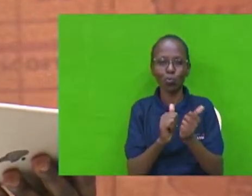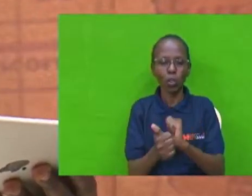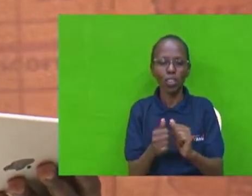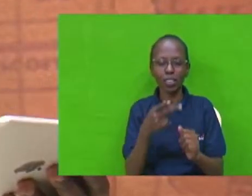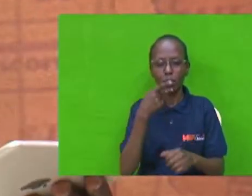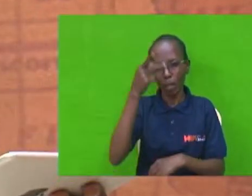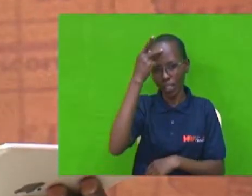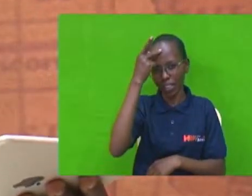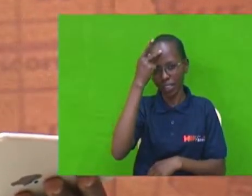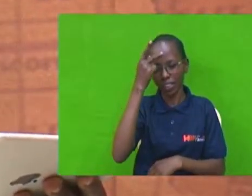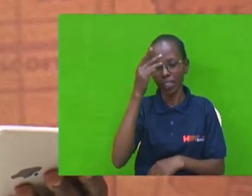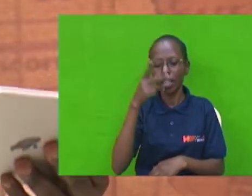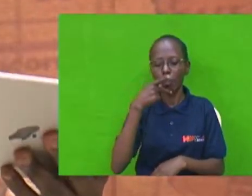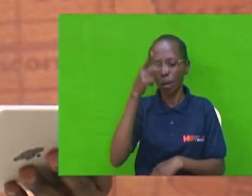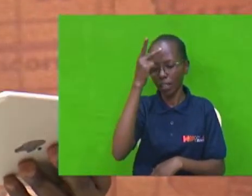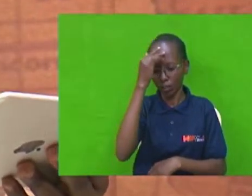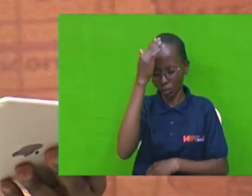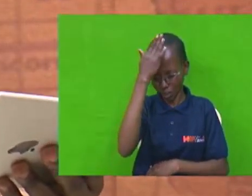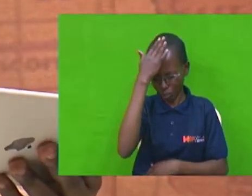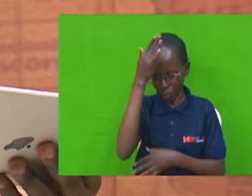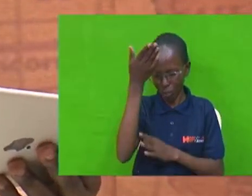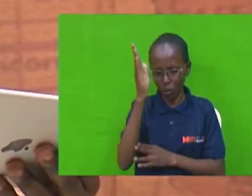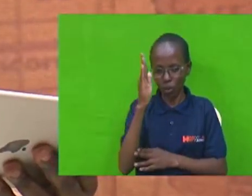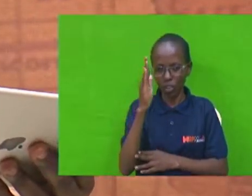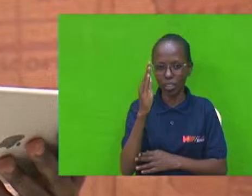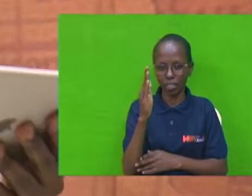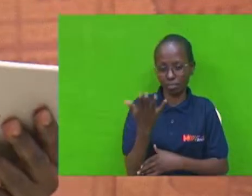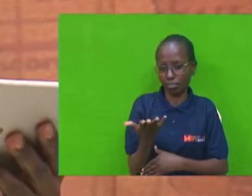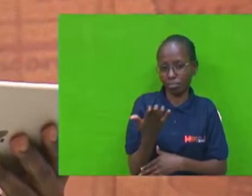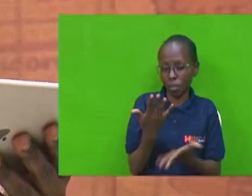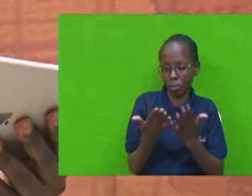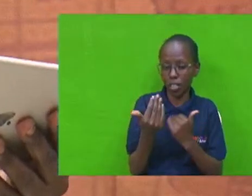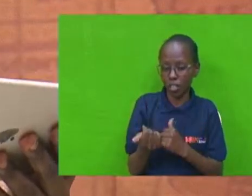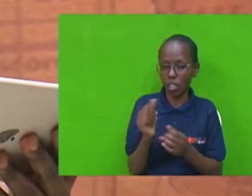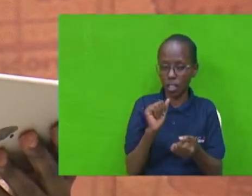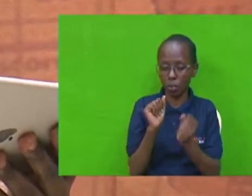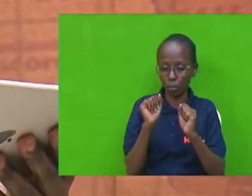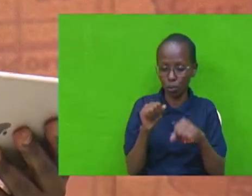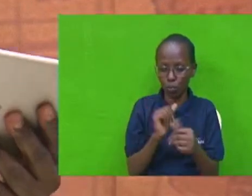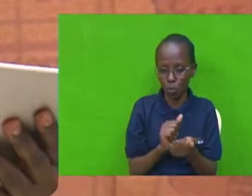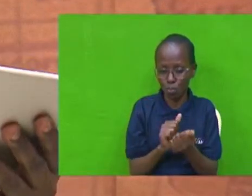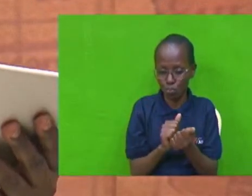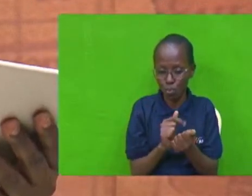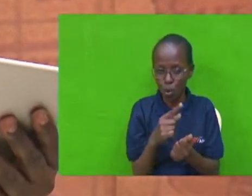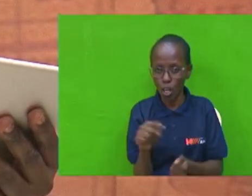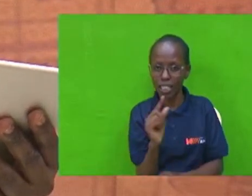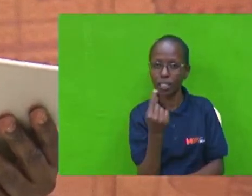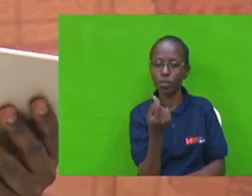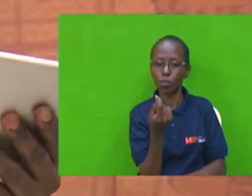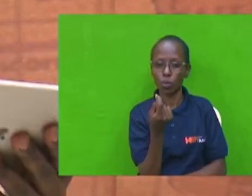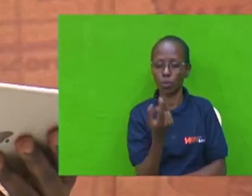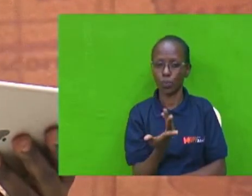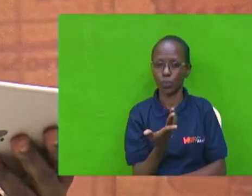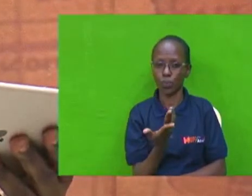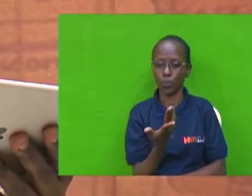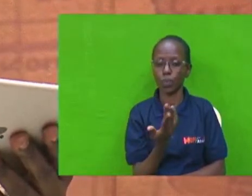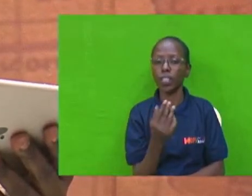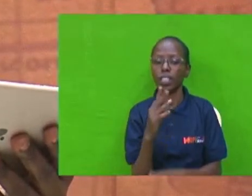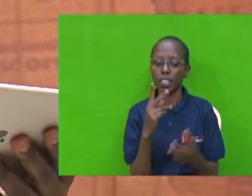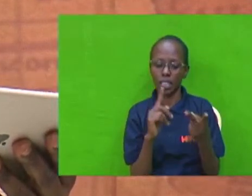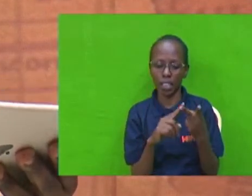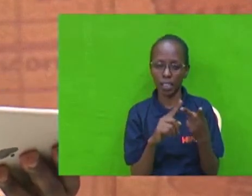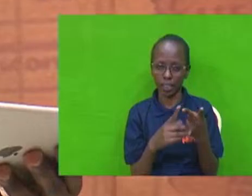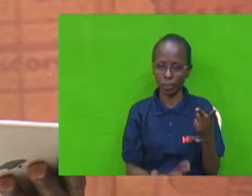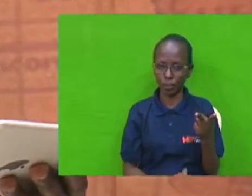amenyenyekea kwa Mwenyezi Mungu, mtoto anaweza mkosoa. Lakini ni mtu ambaye pia amenyenyekea na anamjua Mwenyezi Mungu. Pili mwalimu